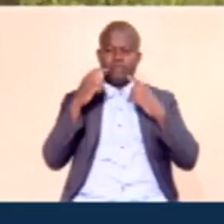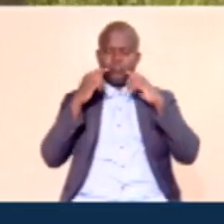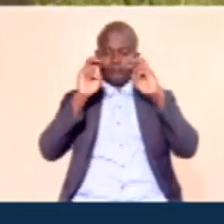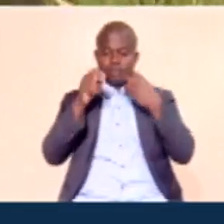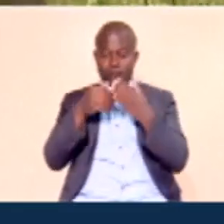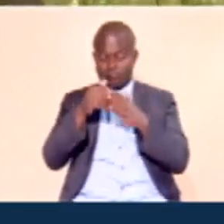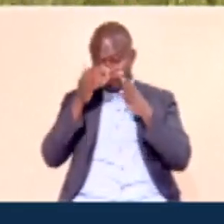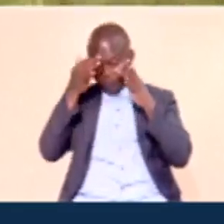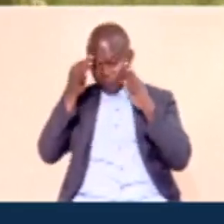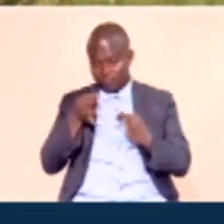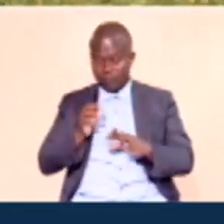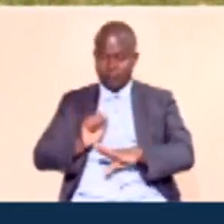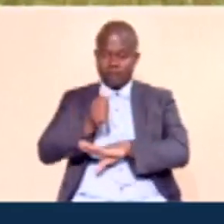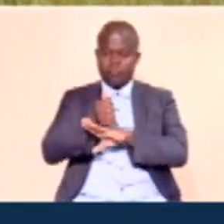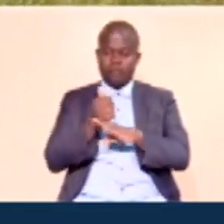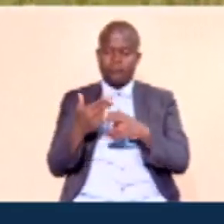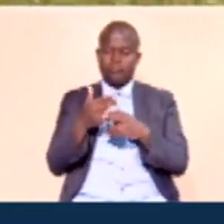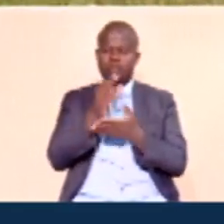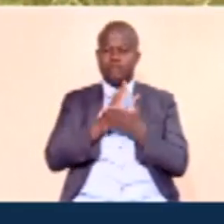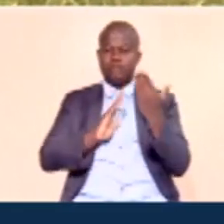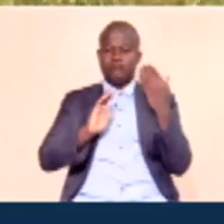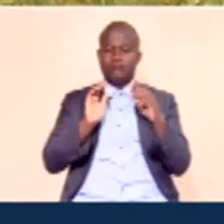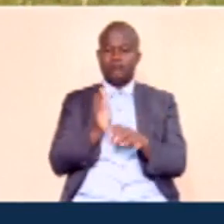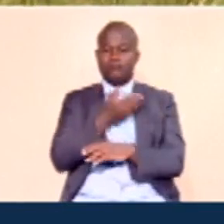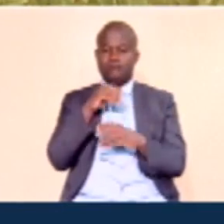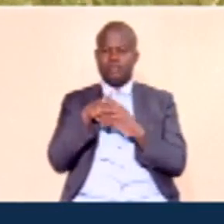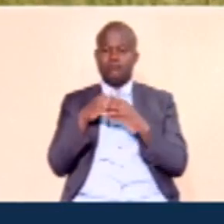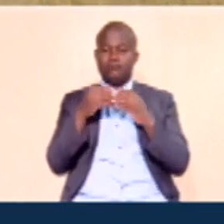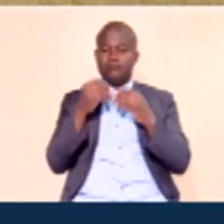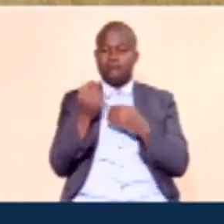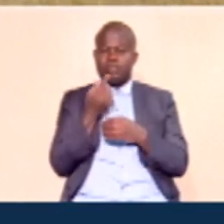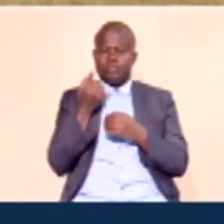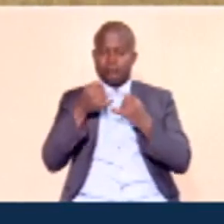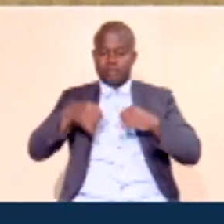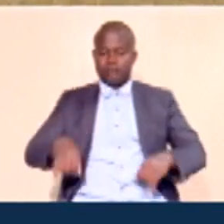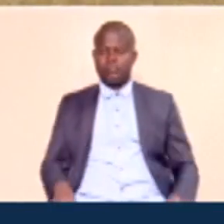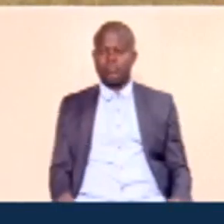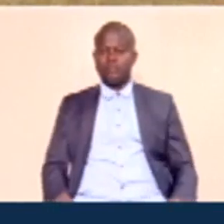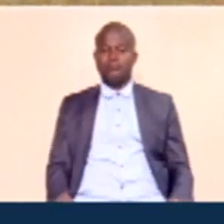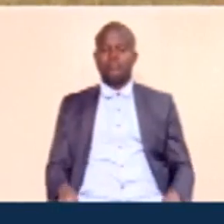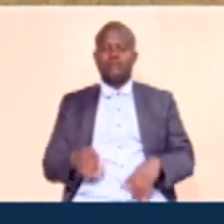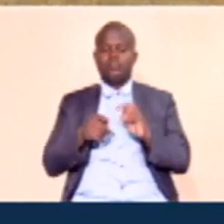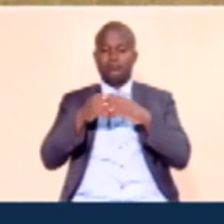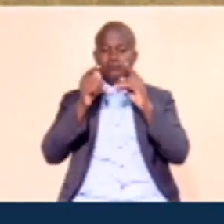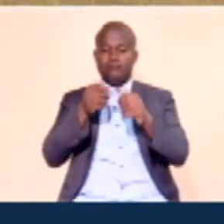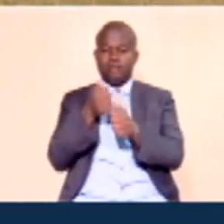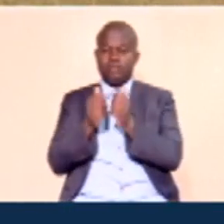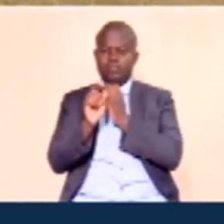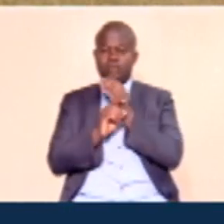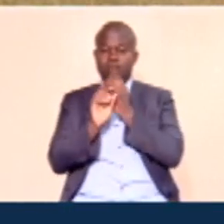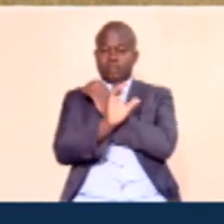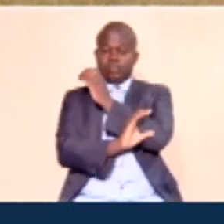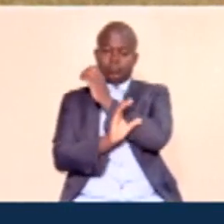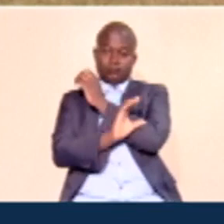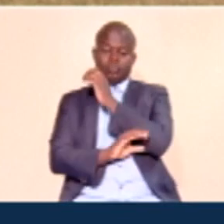ingamba zashyizweho zatumye hafi kimwe cya kabiri cy'imirenge ivanwa mu kato yarimo ariko yageze muri buri karere k'igihugu